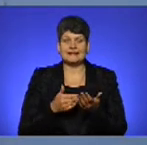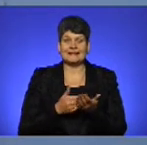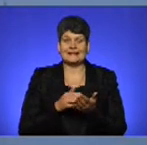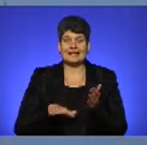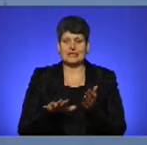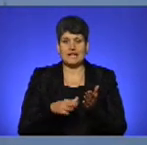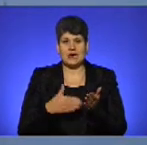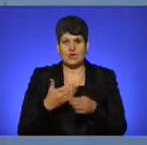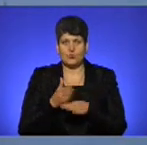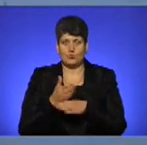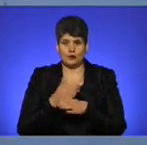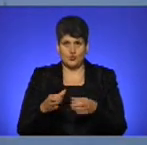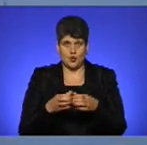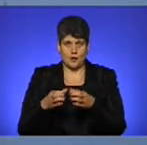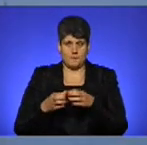і не виключно, що